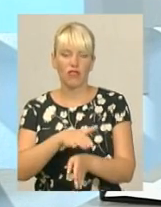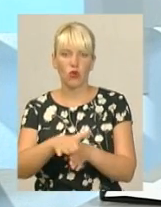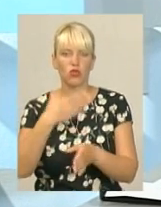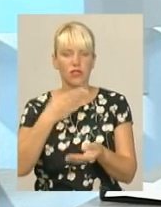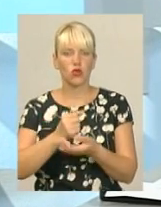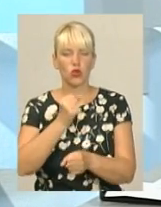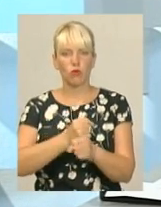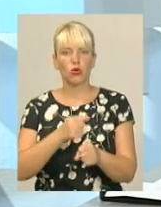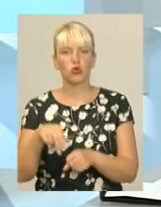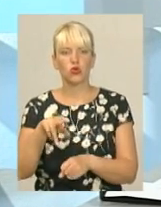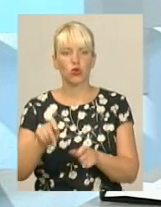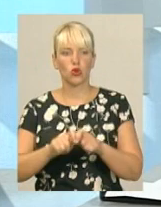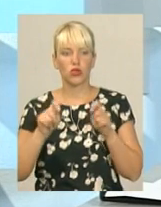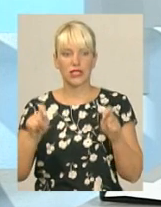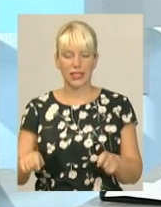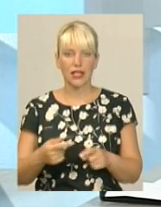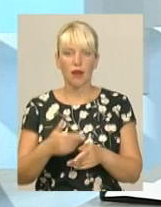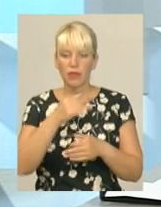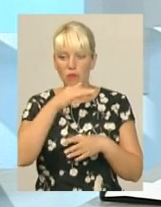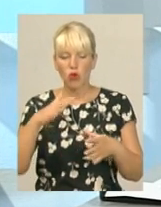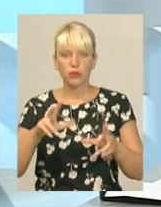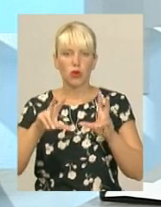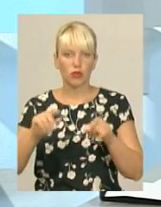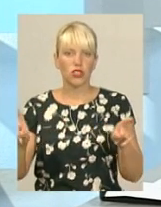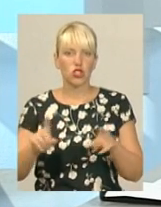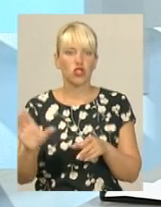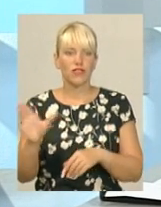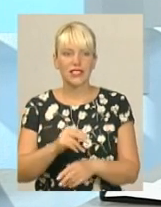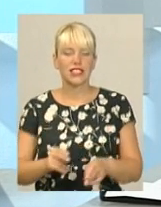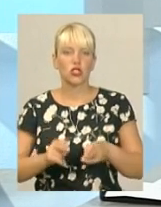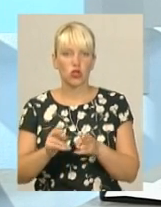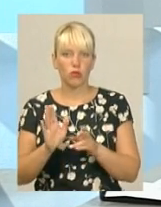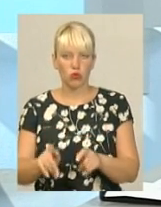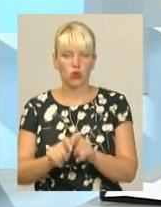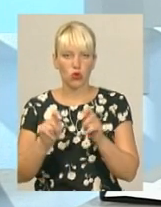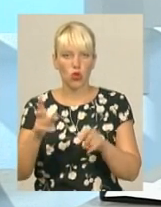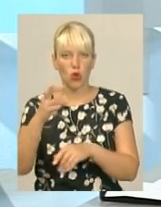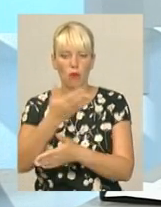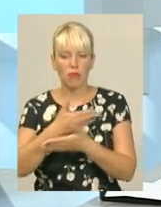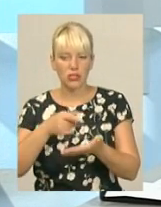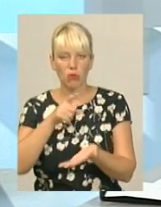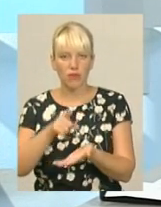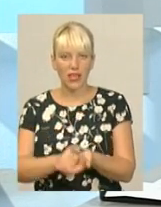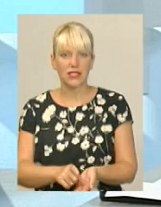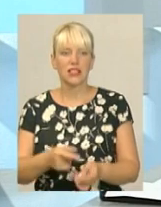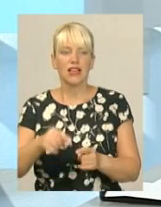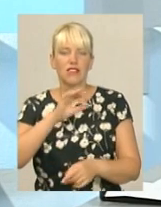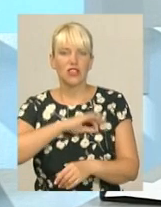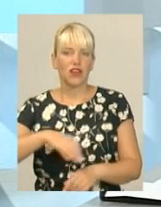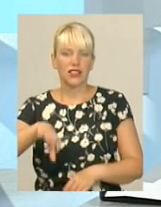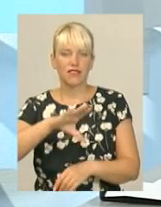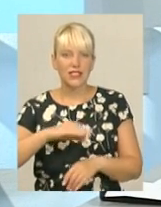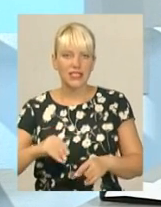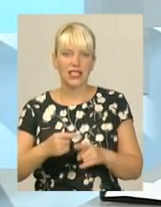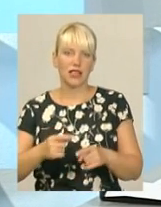роботу щодо розкриття. Ми не можемо гарантувати, що всі злочини будуть розкриті, але ми зобов'язані вживати всіх першочергових